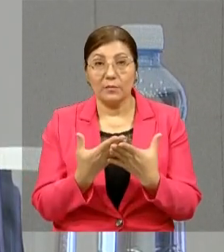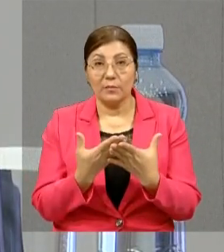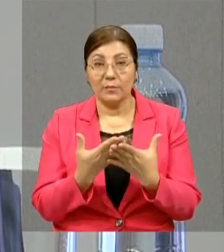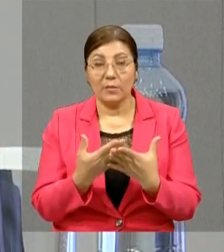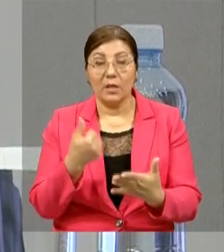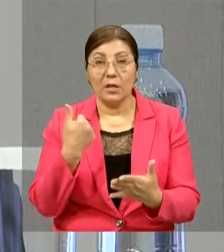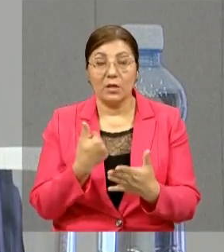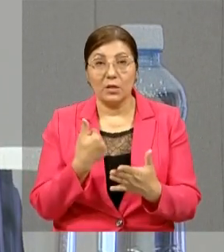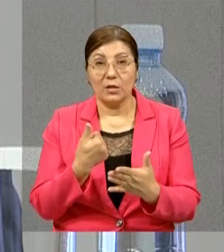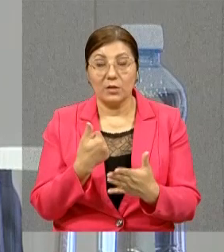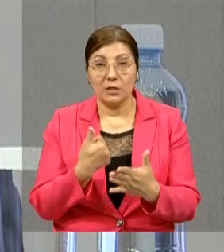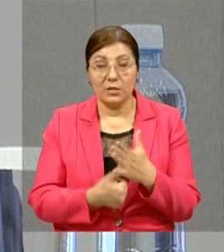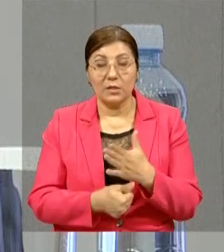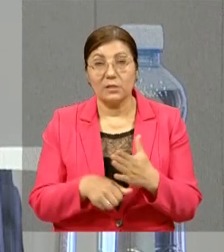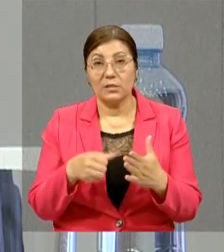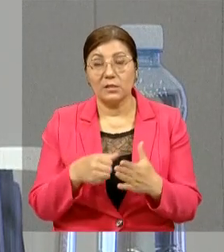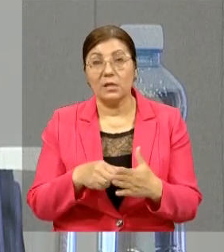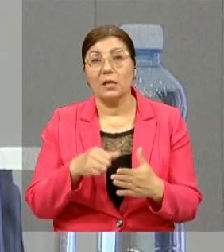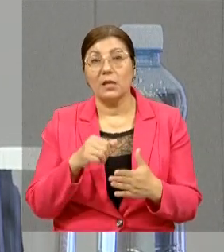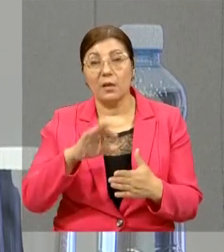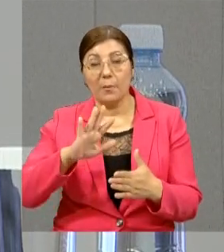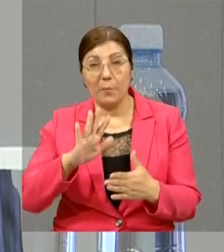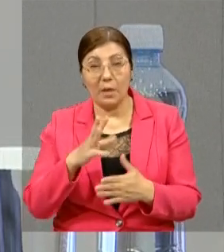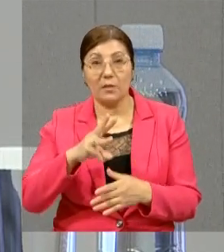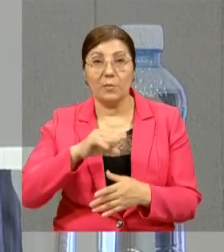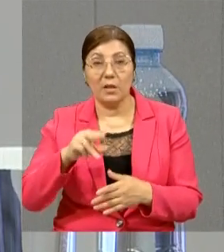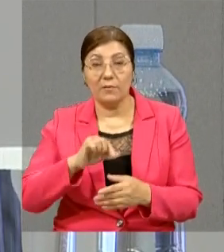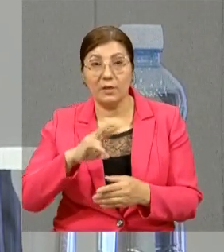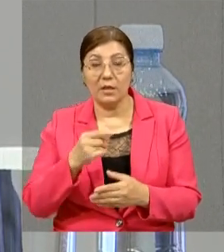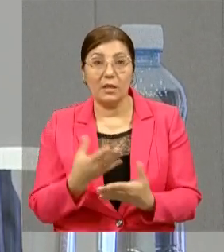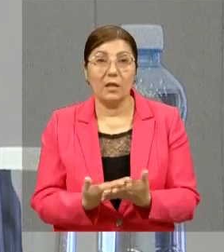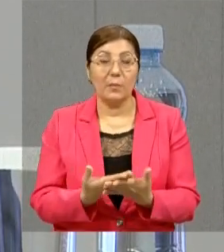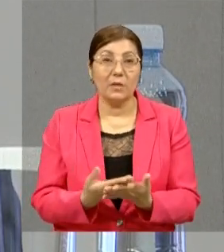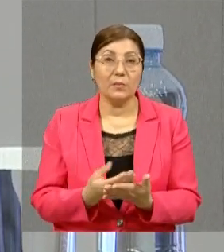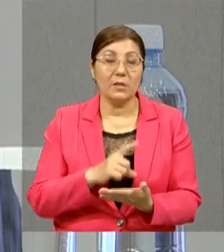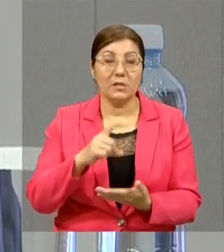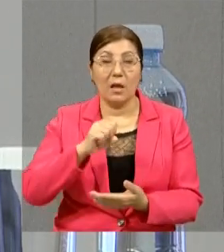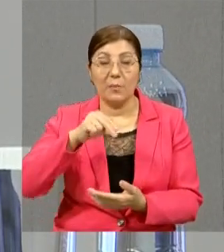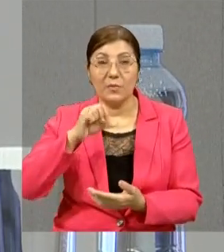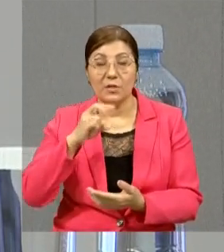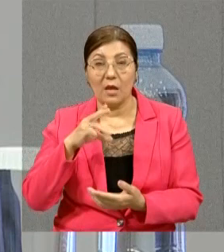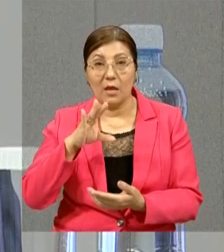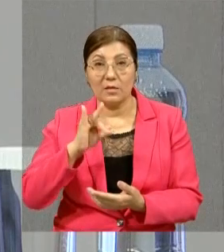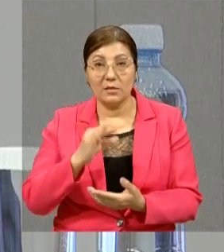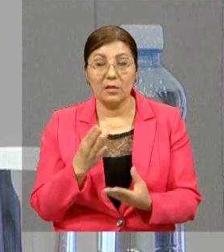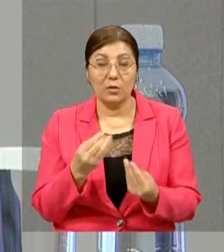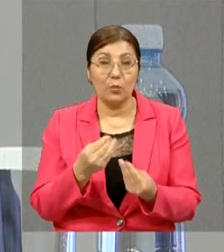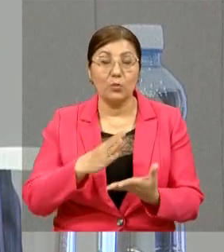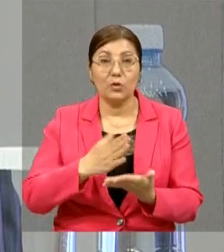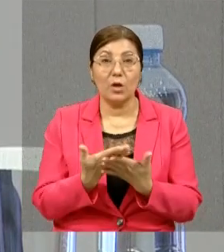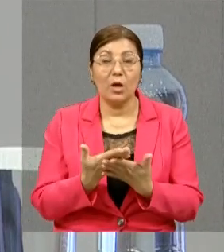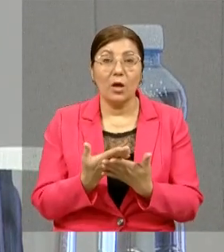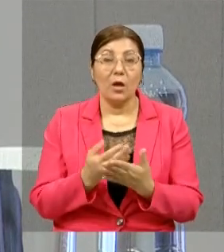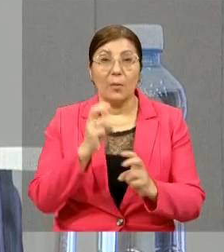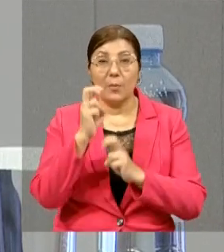сумму 65 млрд тенге изготовление запасных частей к насосам то казахстанская предприятие на